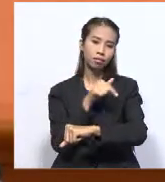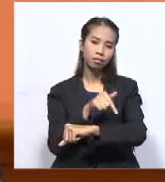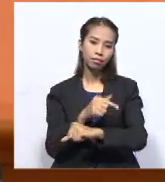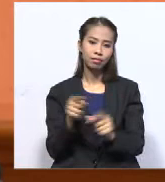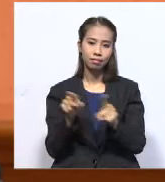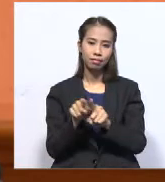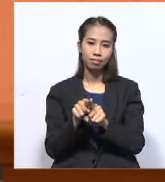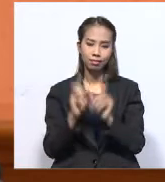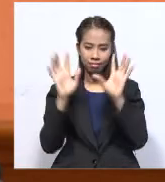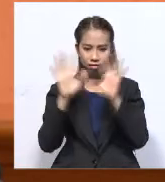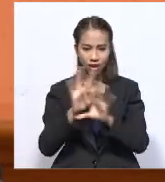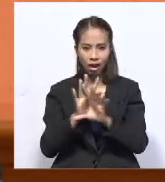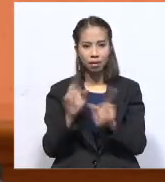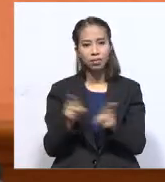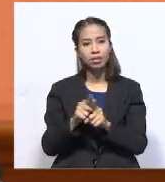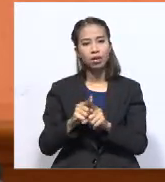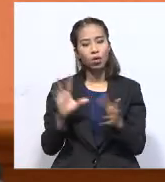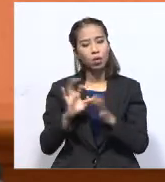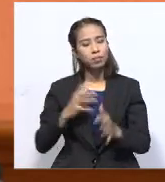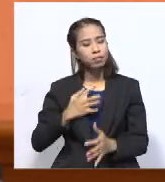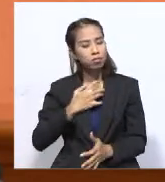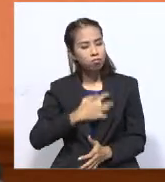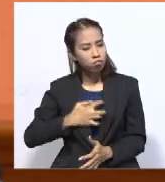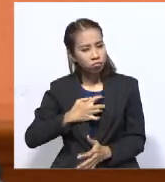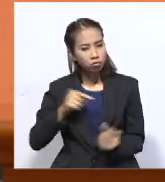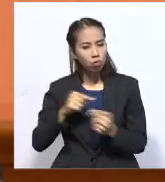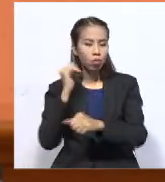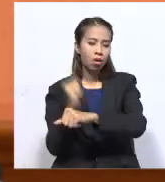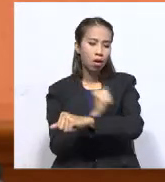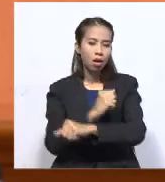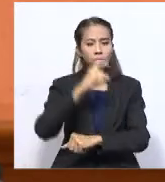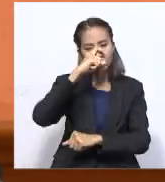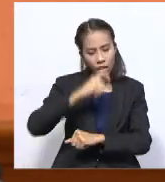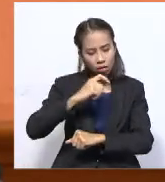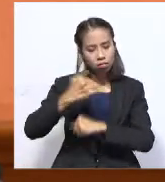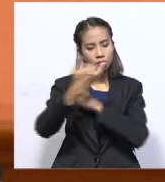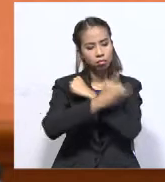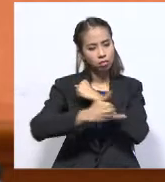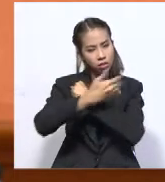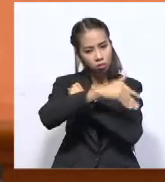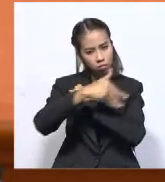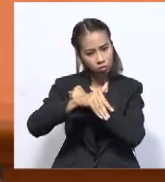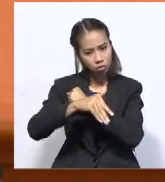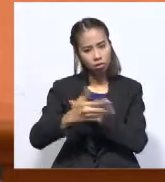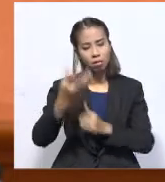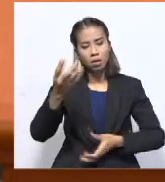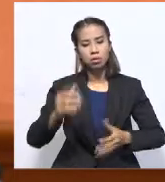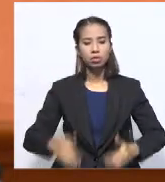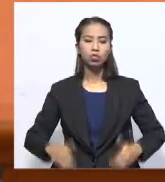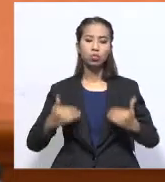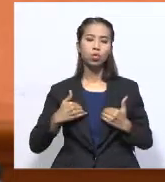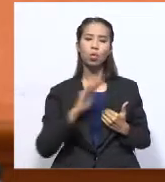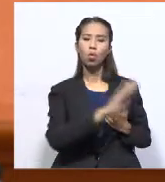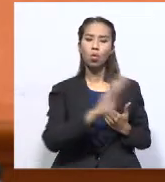ราม่า ก็คืออยากให้แรงงานทั้งคนไทยแล้วก็แรงงานต่างด้าวได้บอกเล่าเรื่องราวชีวิตของตัวเ